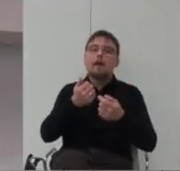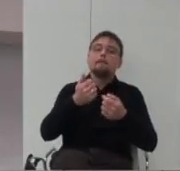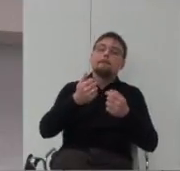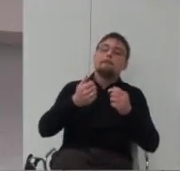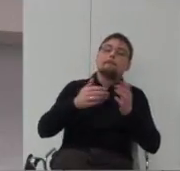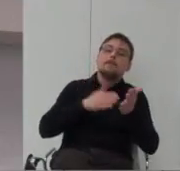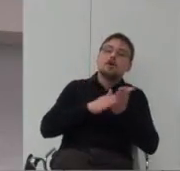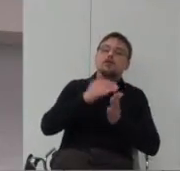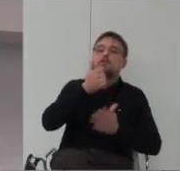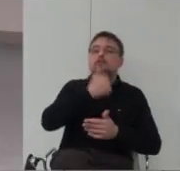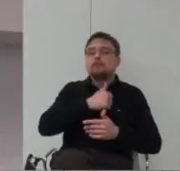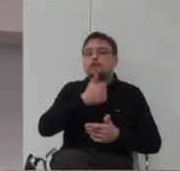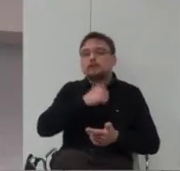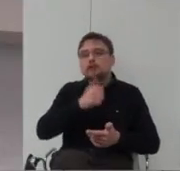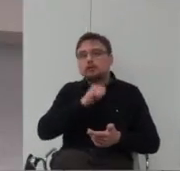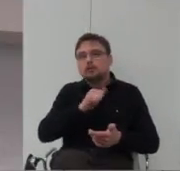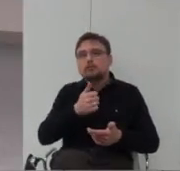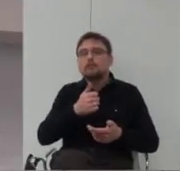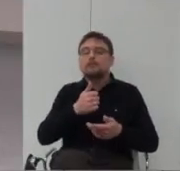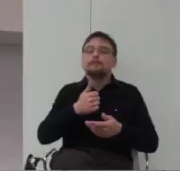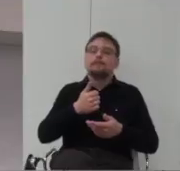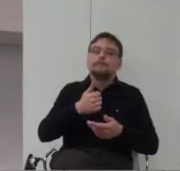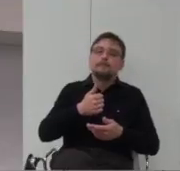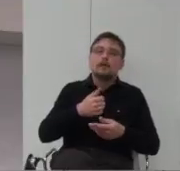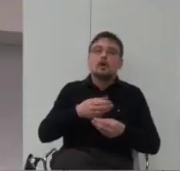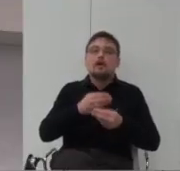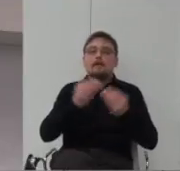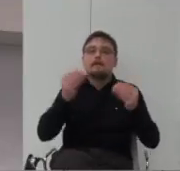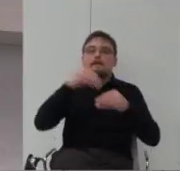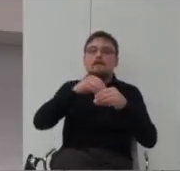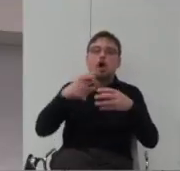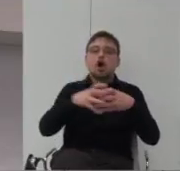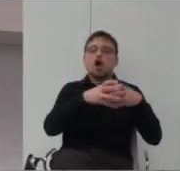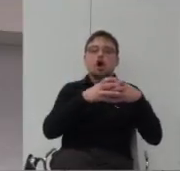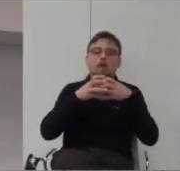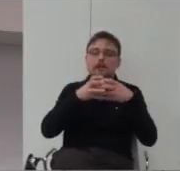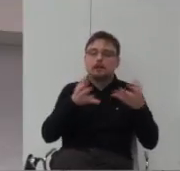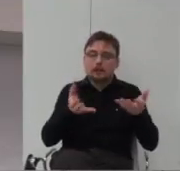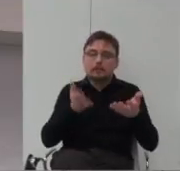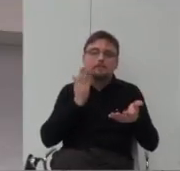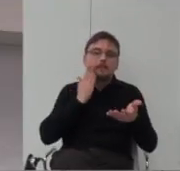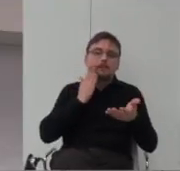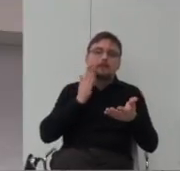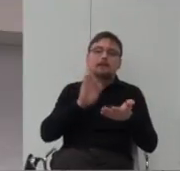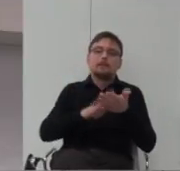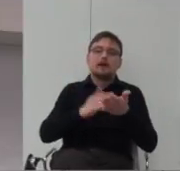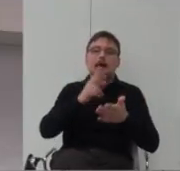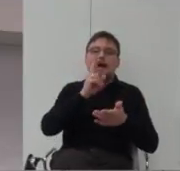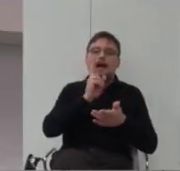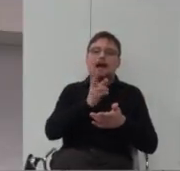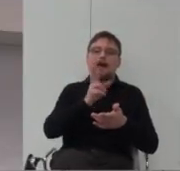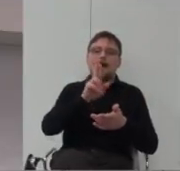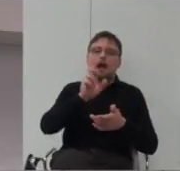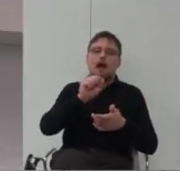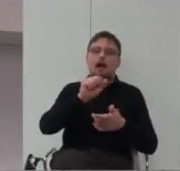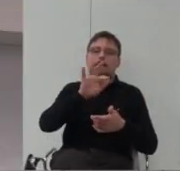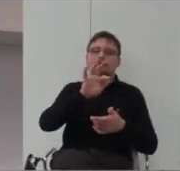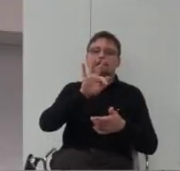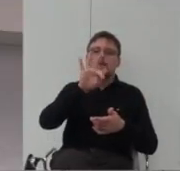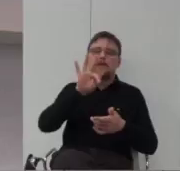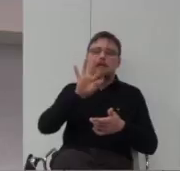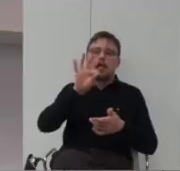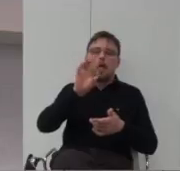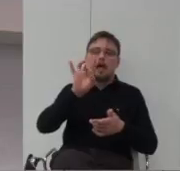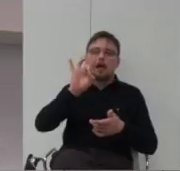W odpowiedzi na takie wymagania pojawiły się pierwsze eksperymenty, które były właśnie głównie rozwijane przez